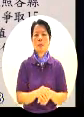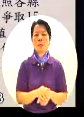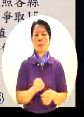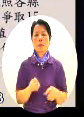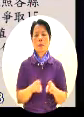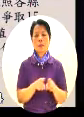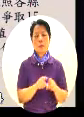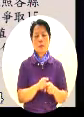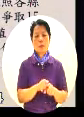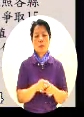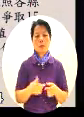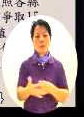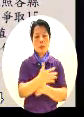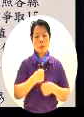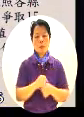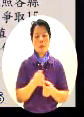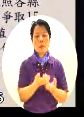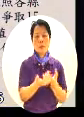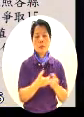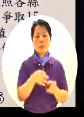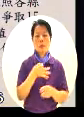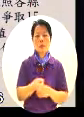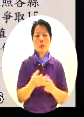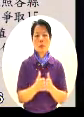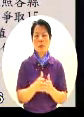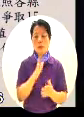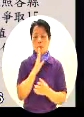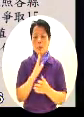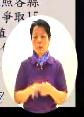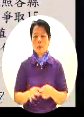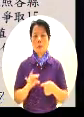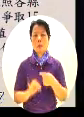一般的统筹分配税款是占